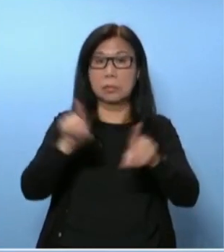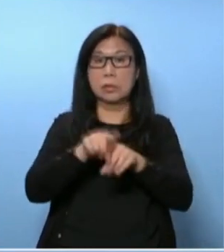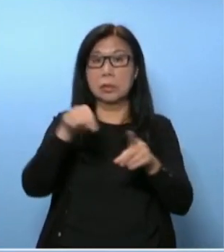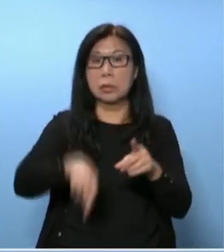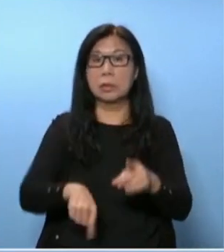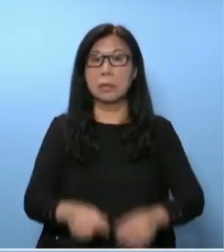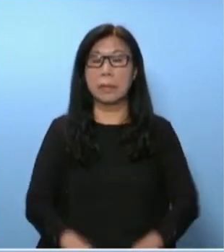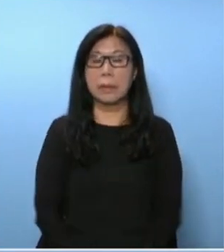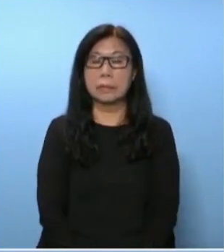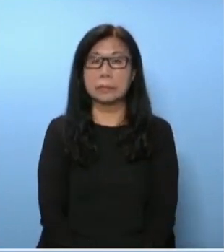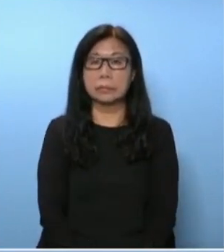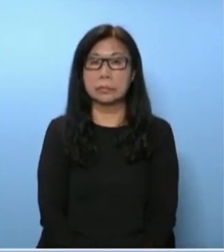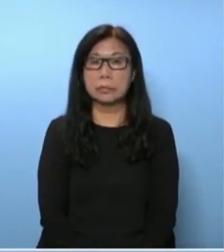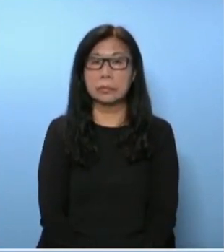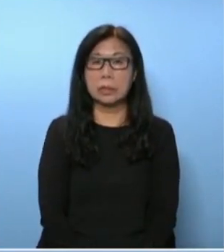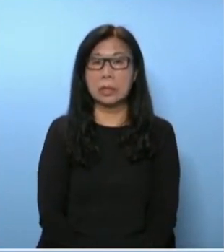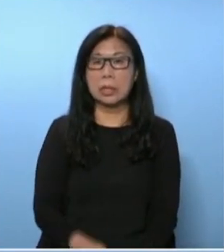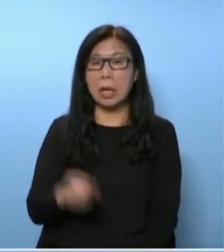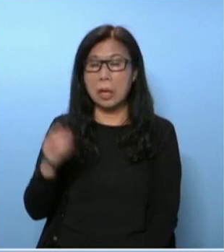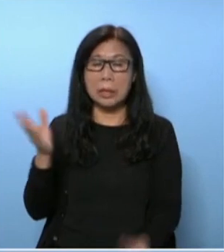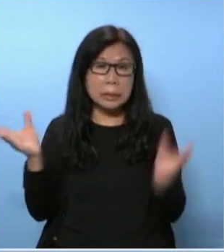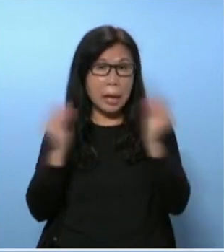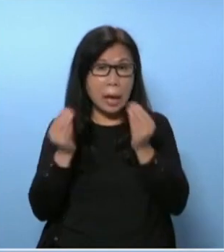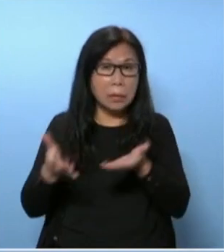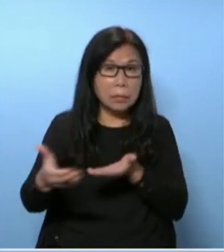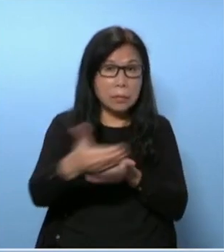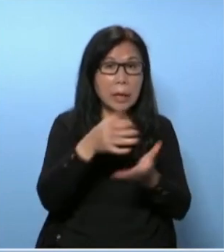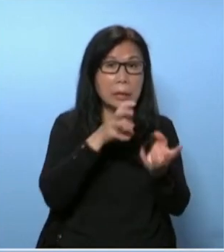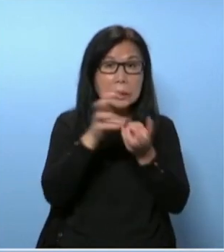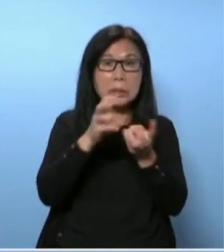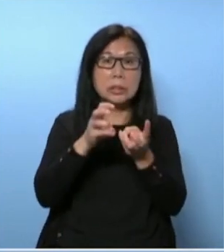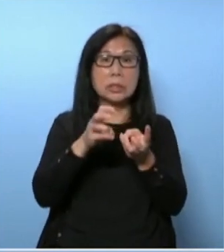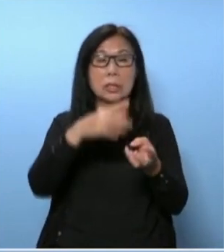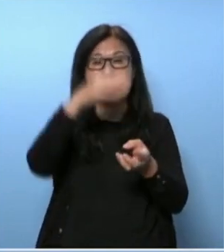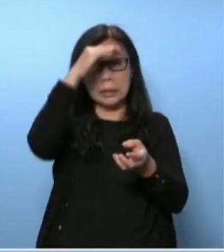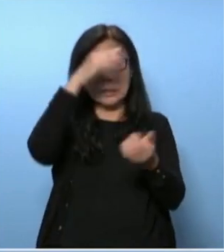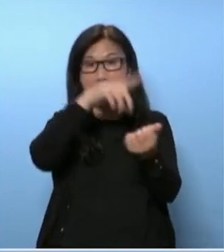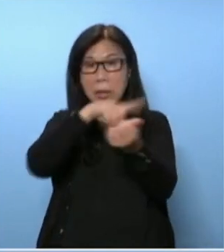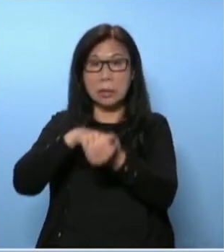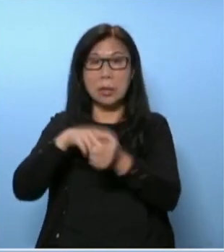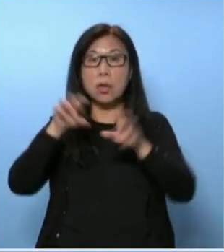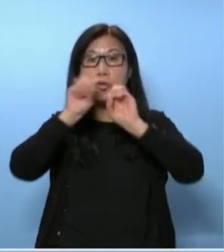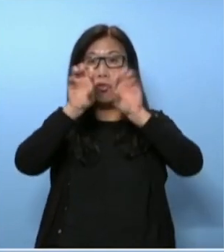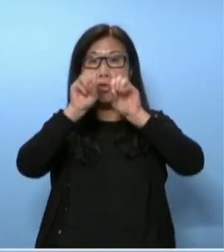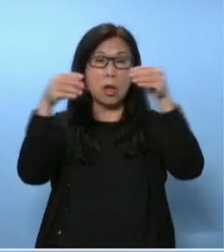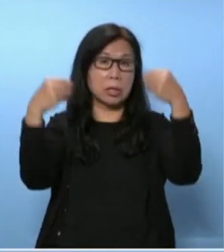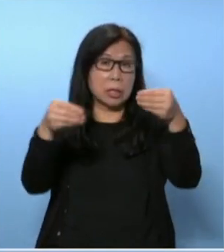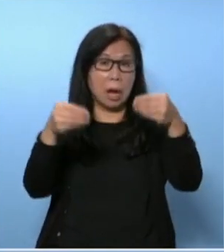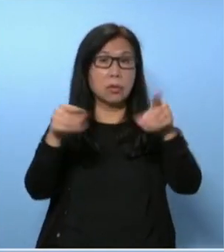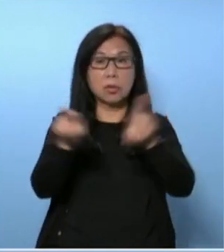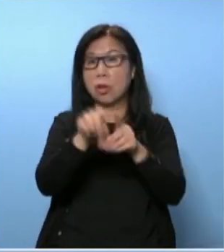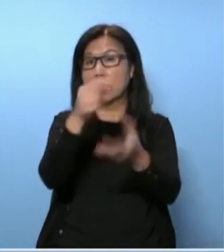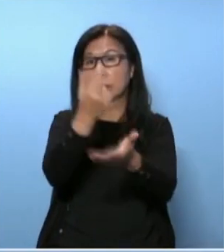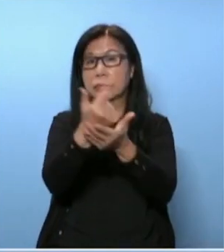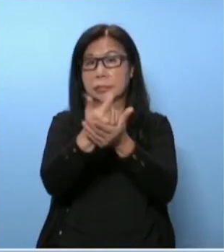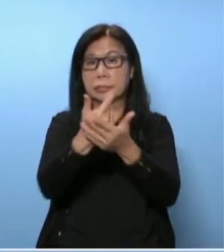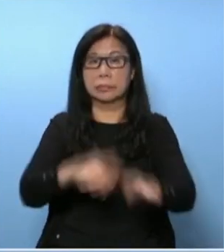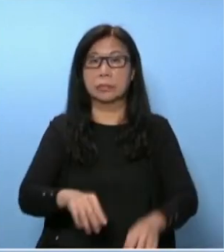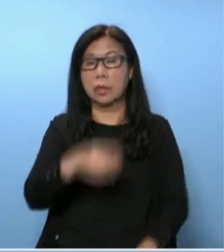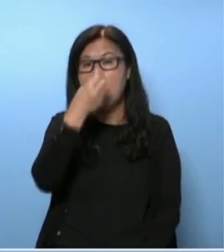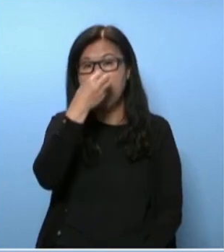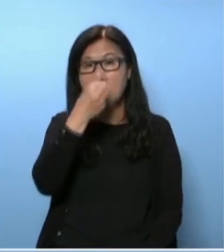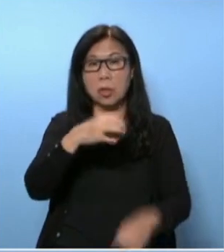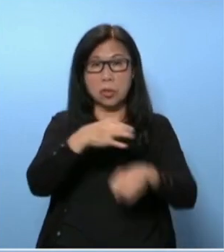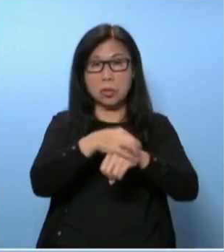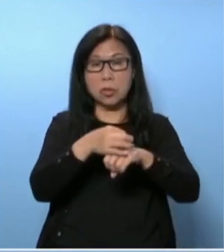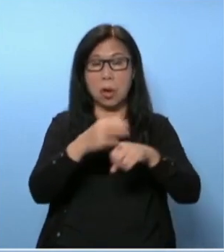就會透過係我哋嘅情報啦、我哋嘅執法行動啦，當然咧宣傳同埋教育亦都非常重要嘅。其實咧香港國